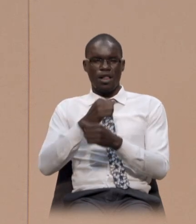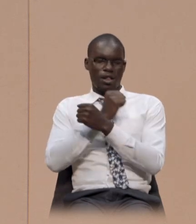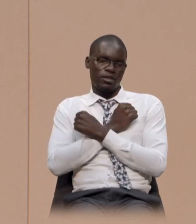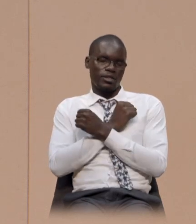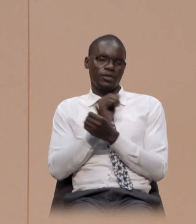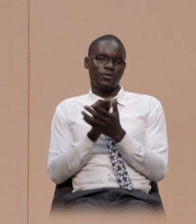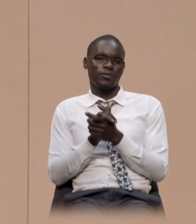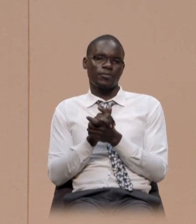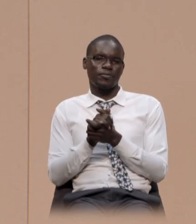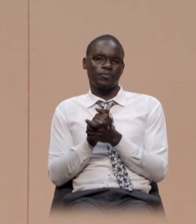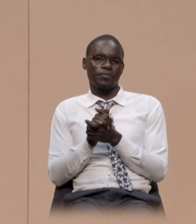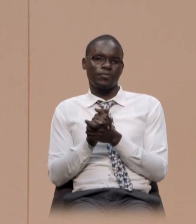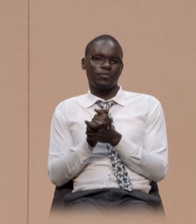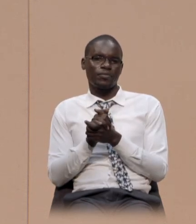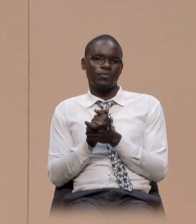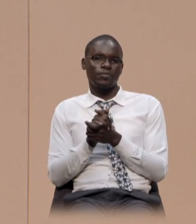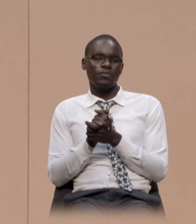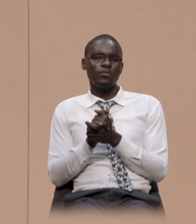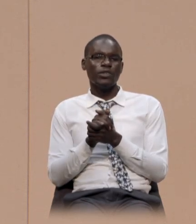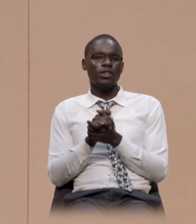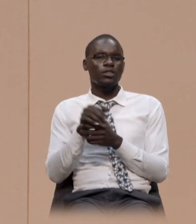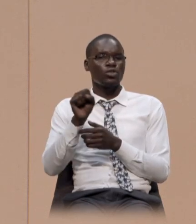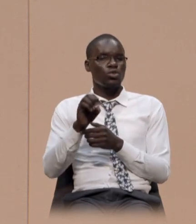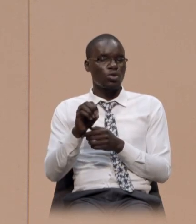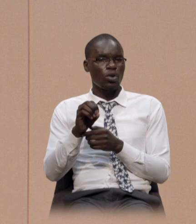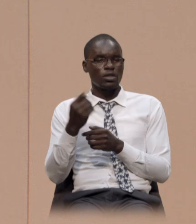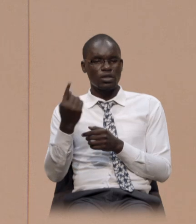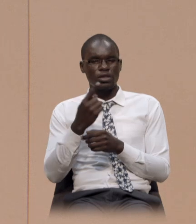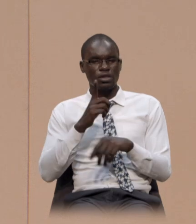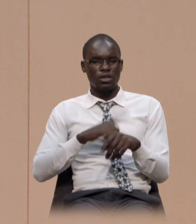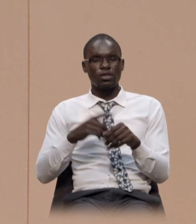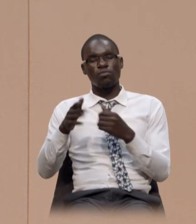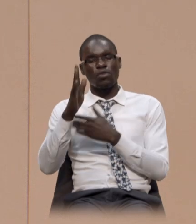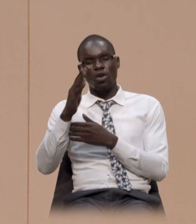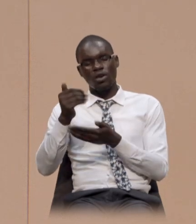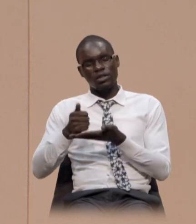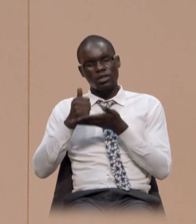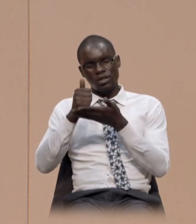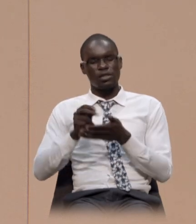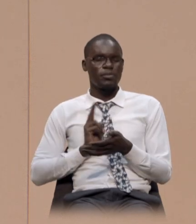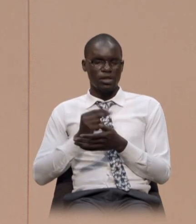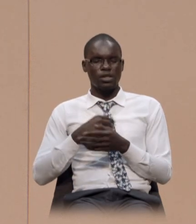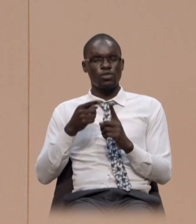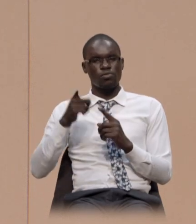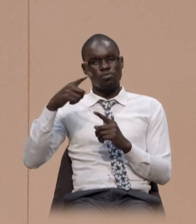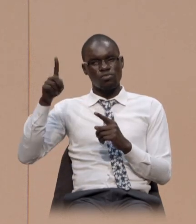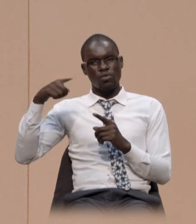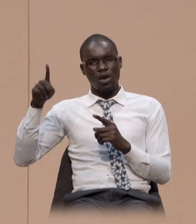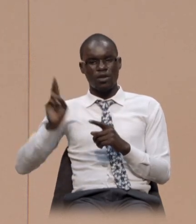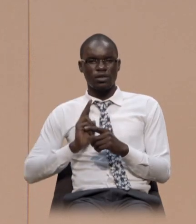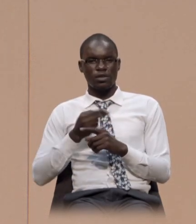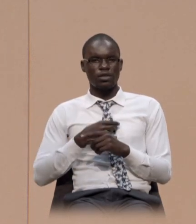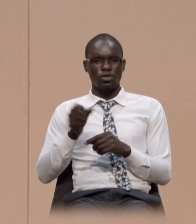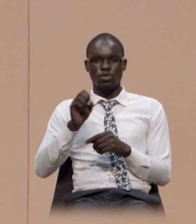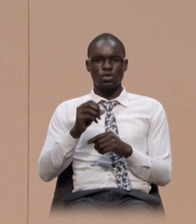Ninakemea ninayempenda. Na kwa hivyo Mungu kila mara anatusaidia kuturekebisha. Na kwa